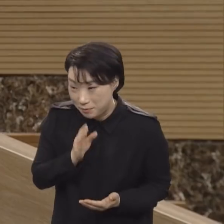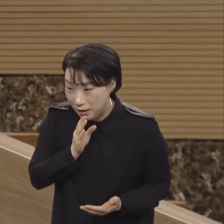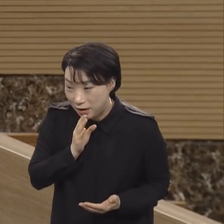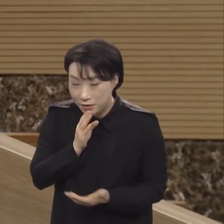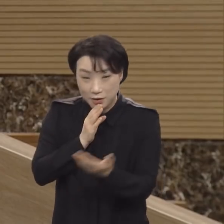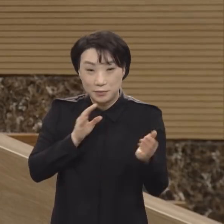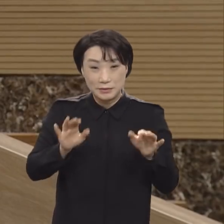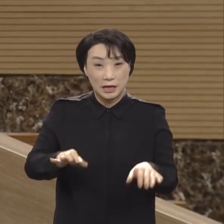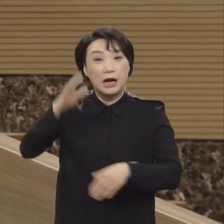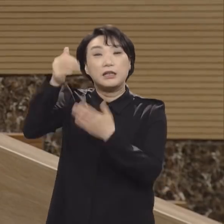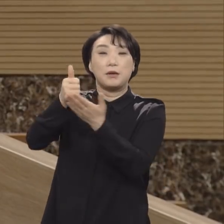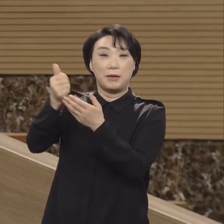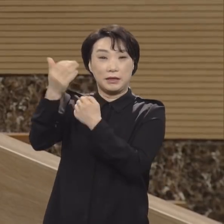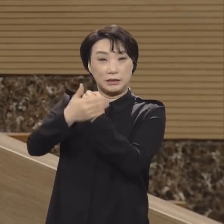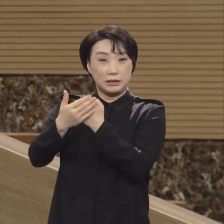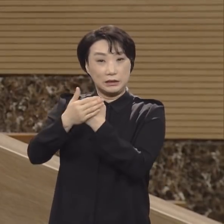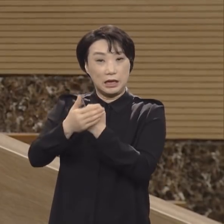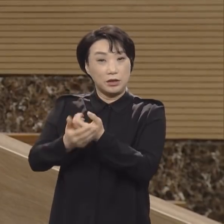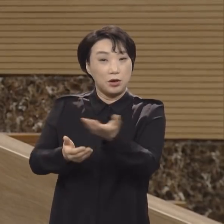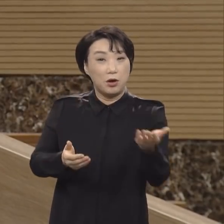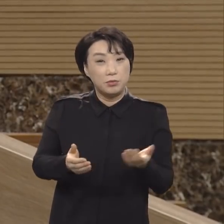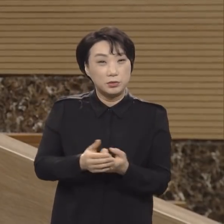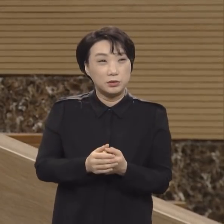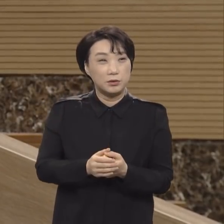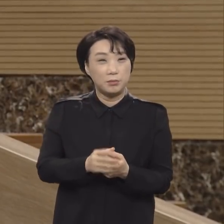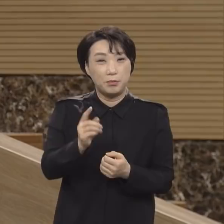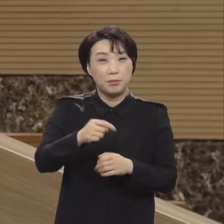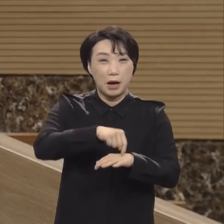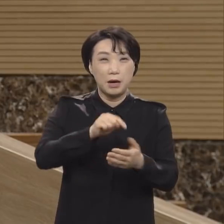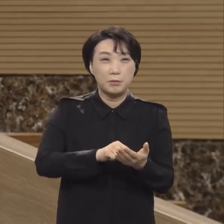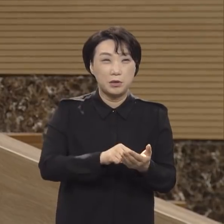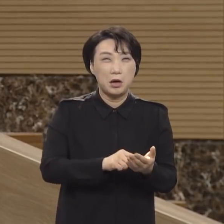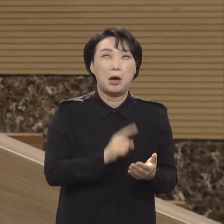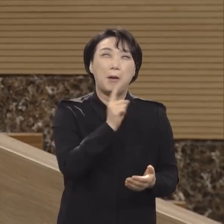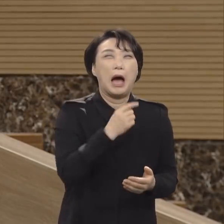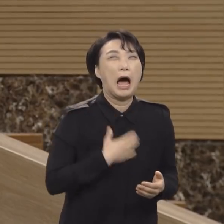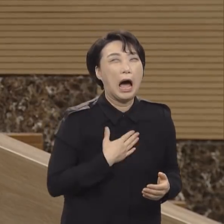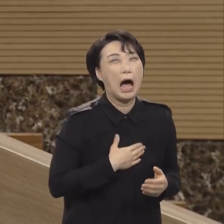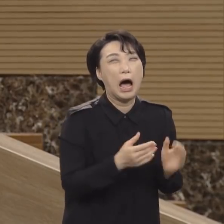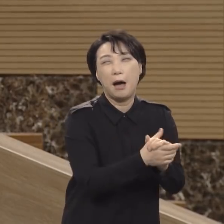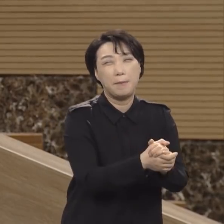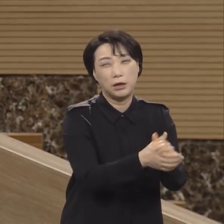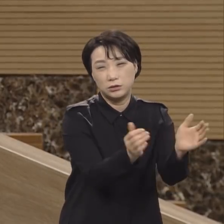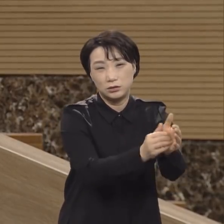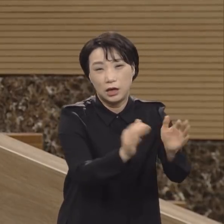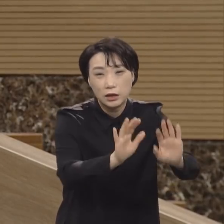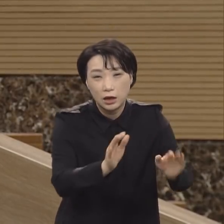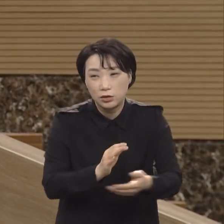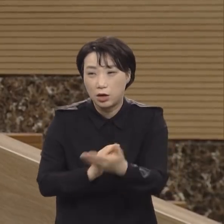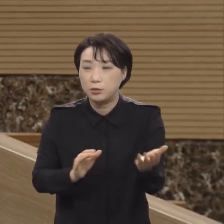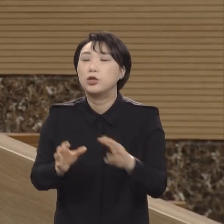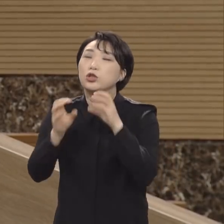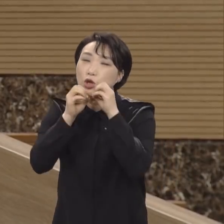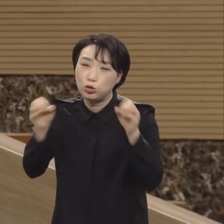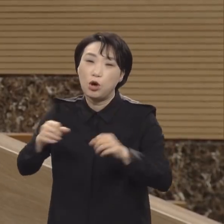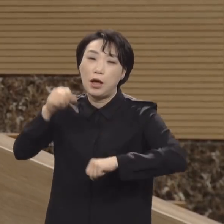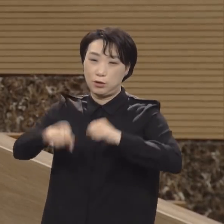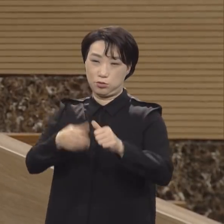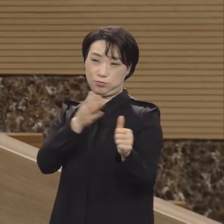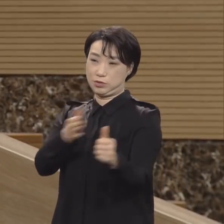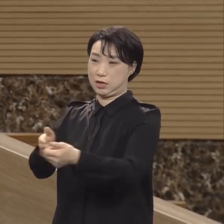여러분, 하나님의 은혜를 마음으로 말로만 갖지 말고 전도로 행동하라